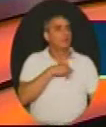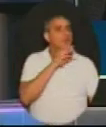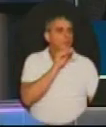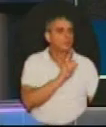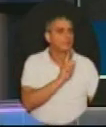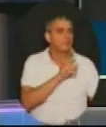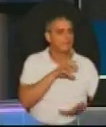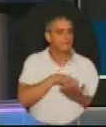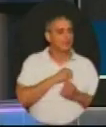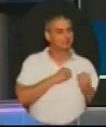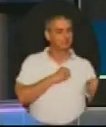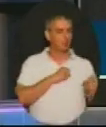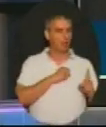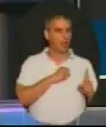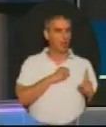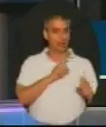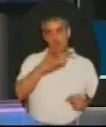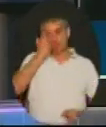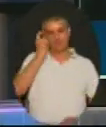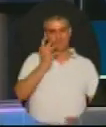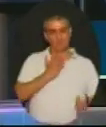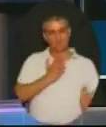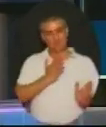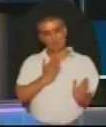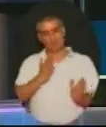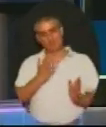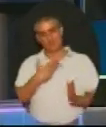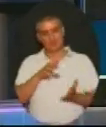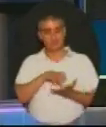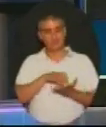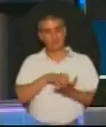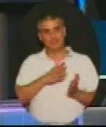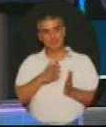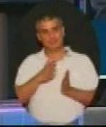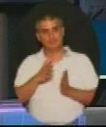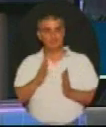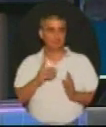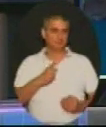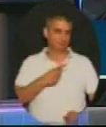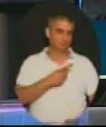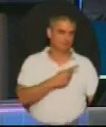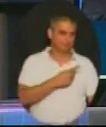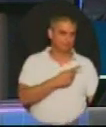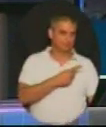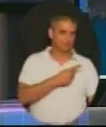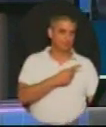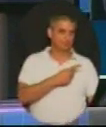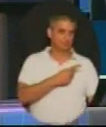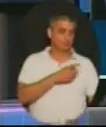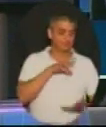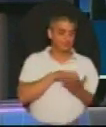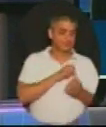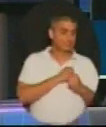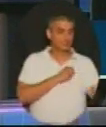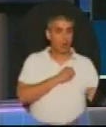מדברים על המרכז שמאל, כן, לפיד כבר קצת יותר נוטה למרכז... לחלה. כן, אבל